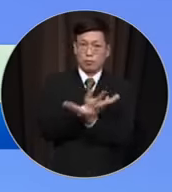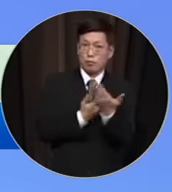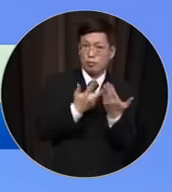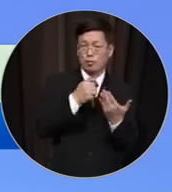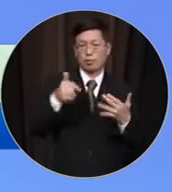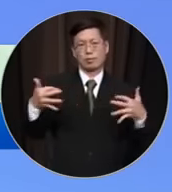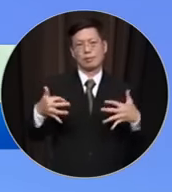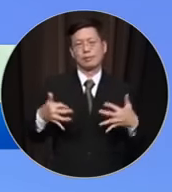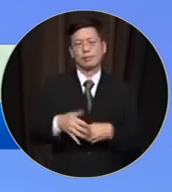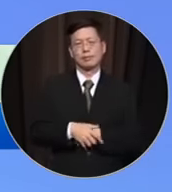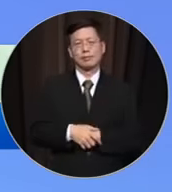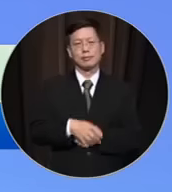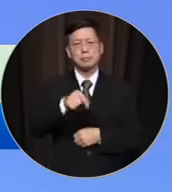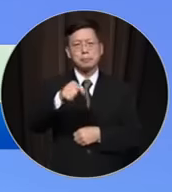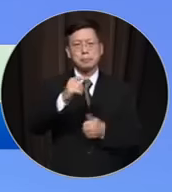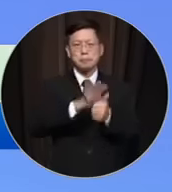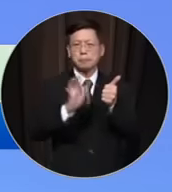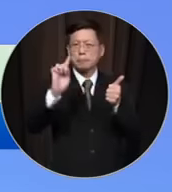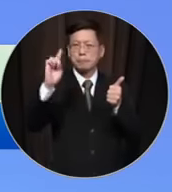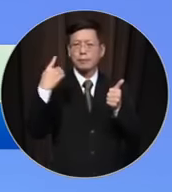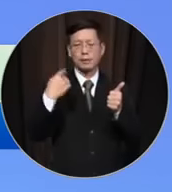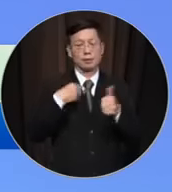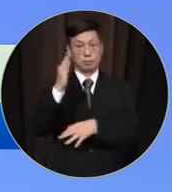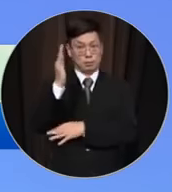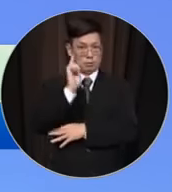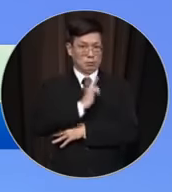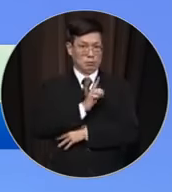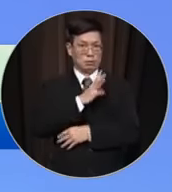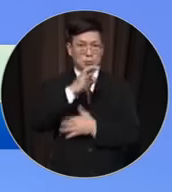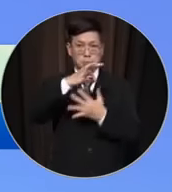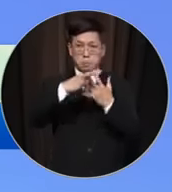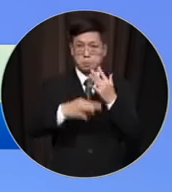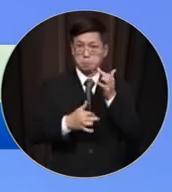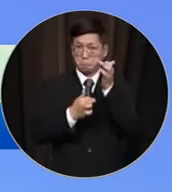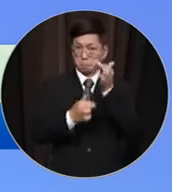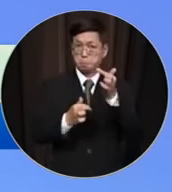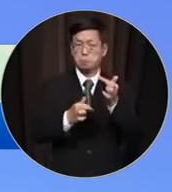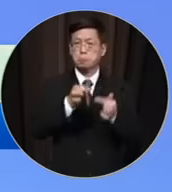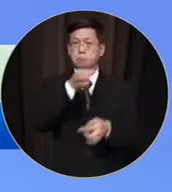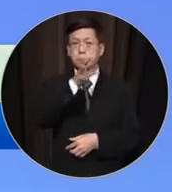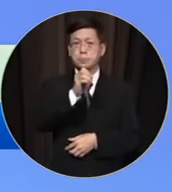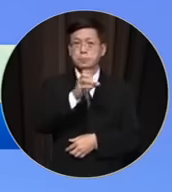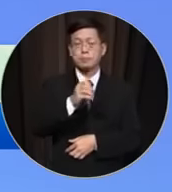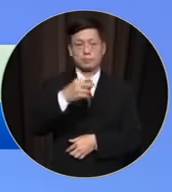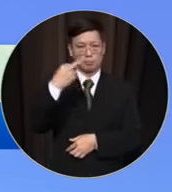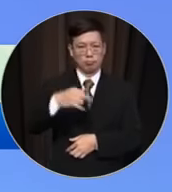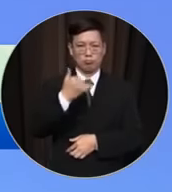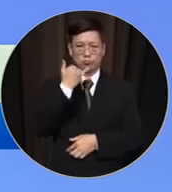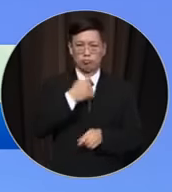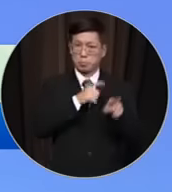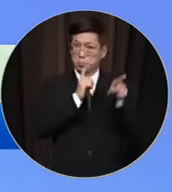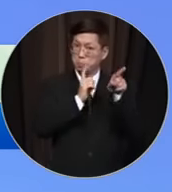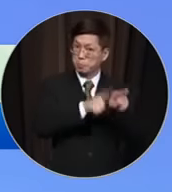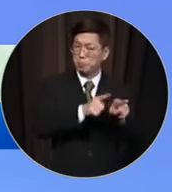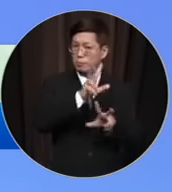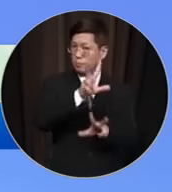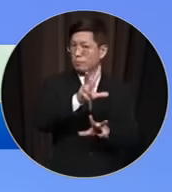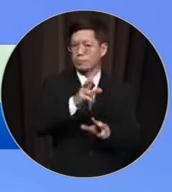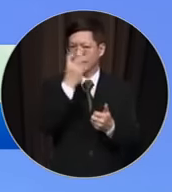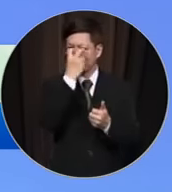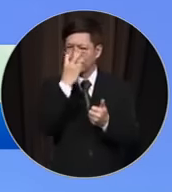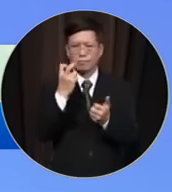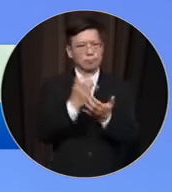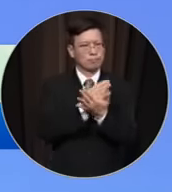题。关键是政府部门有没有建立一套统一的补助标准，而且能够确实的按照这个标准来审